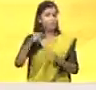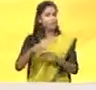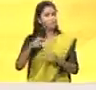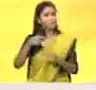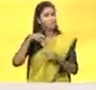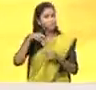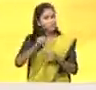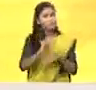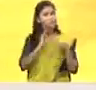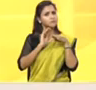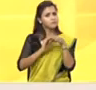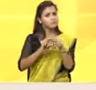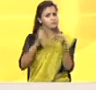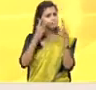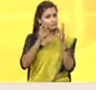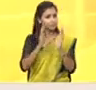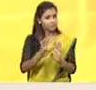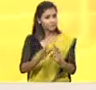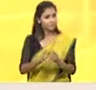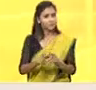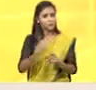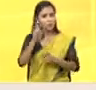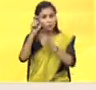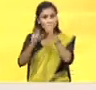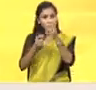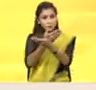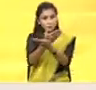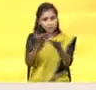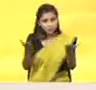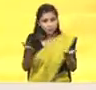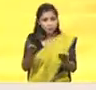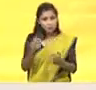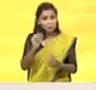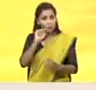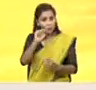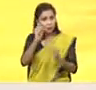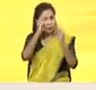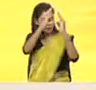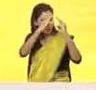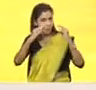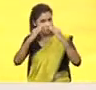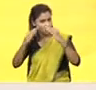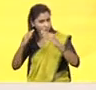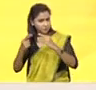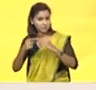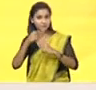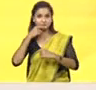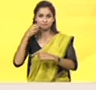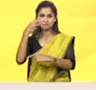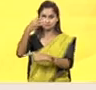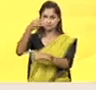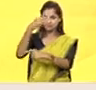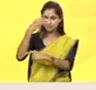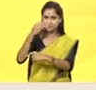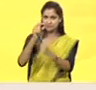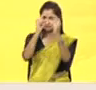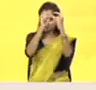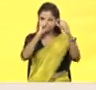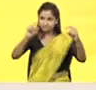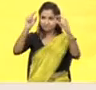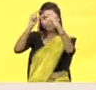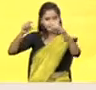भी अनुभव किया होगा। लोग अपने घरों को तिरंगा माला से सजाते